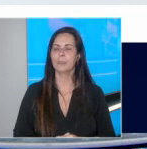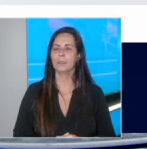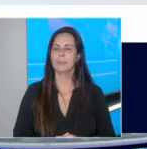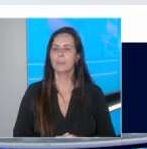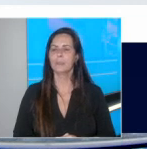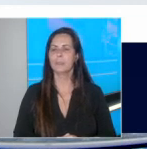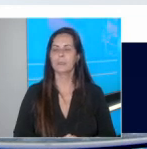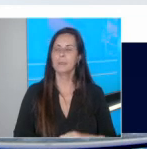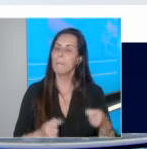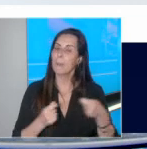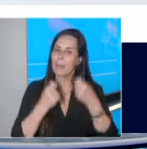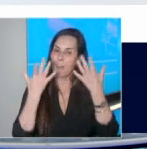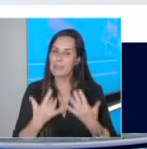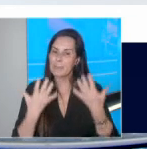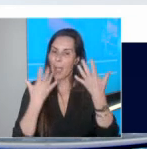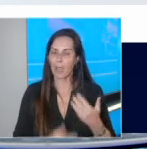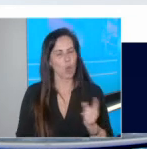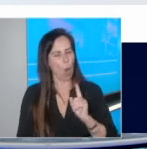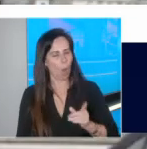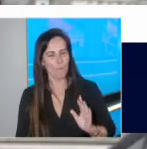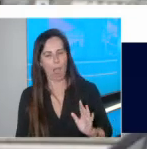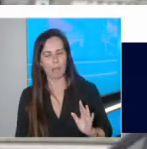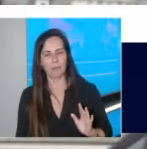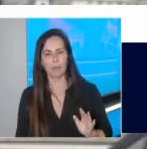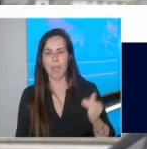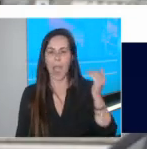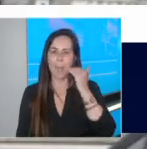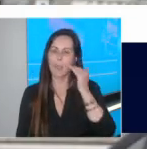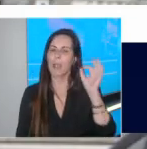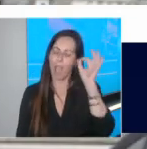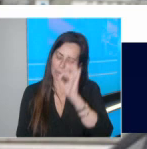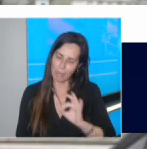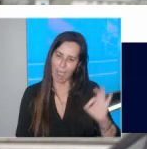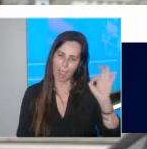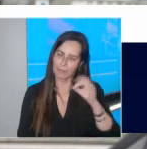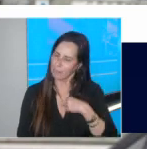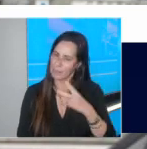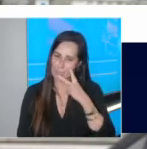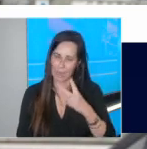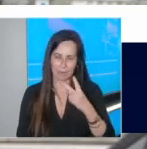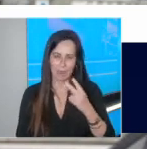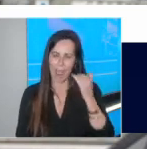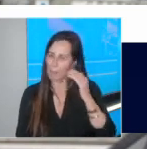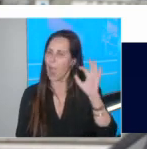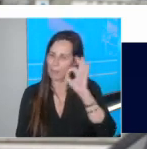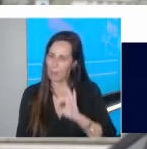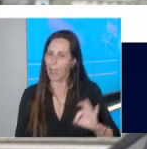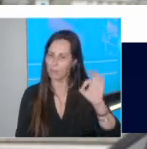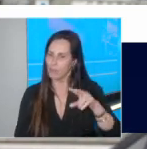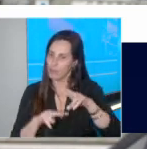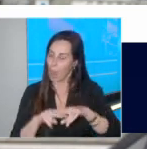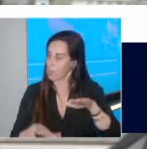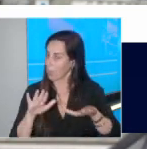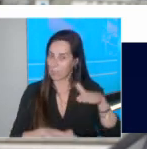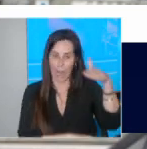מבחינה סטטיסטית, לאו דווקא, כלומר, שוב, אמריקה עדיין נותרה, אני הסתכלתי אתמול, אמריקה עדיין נותרה